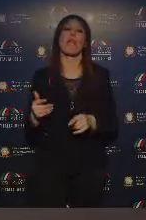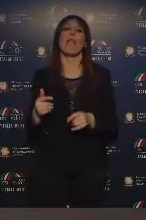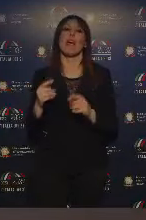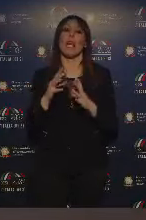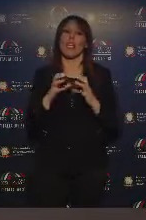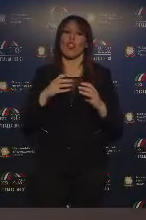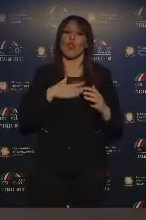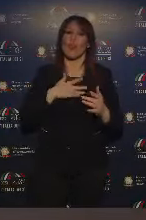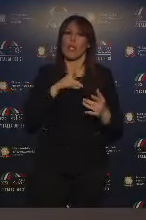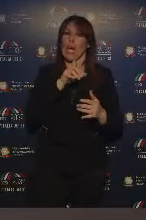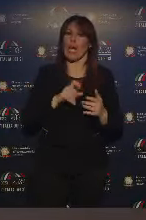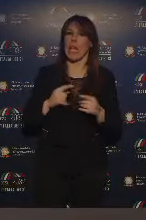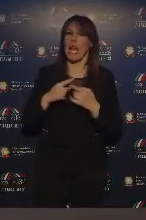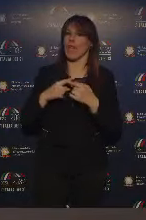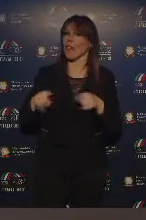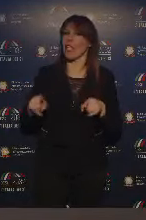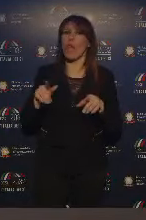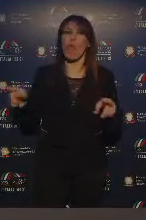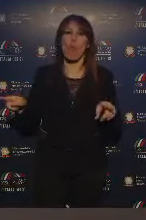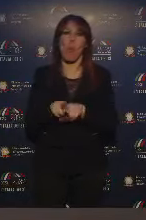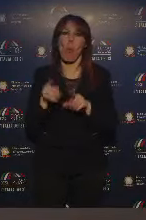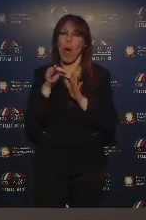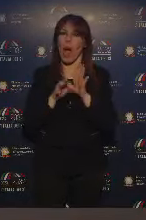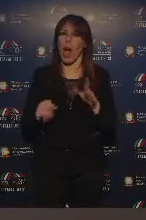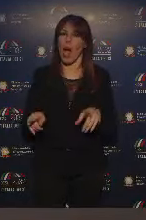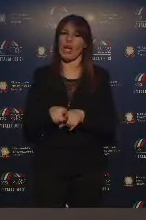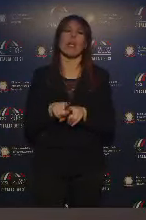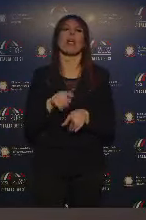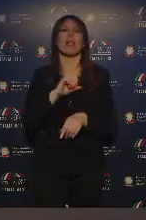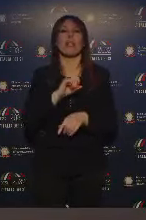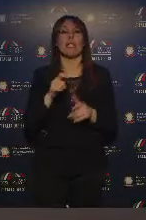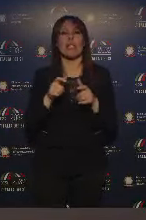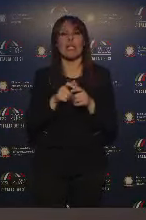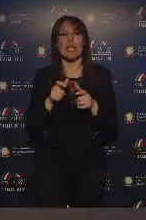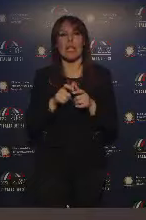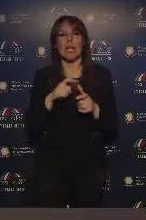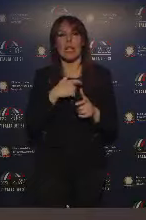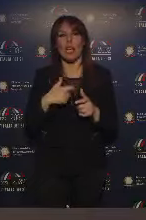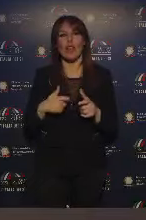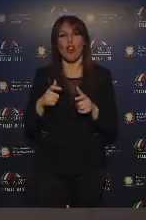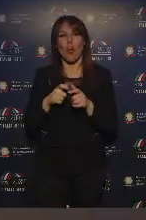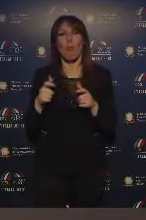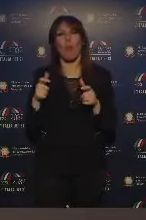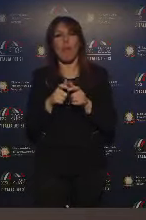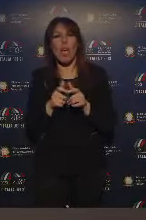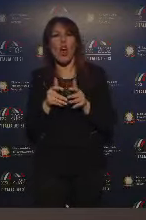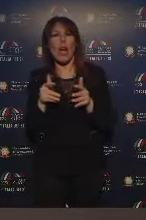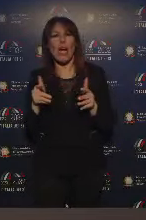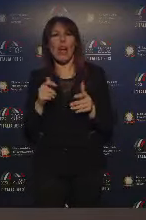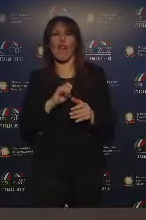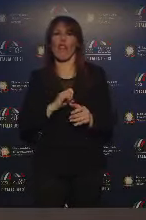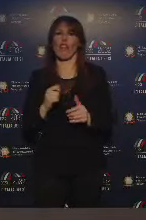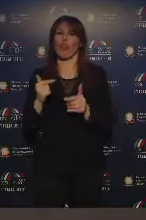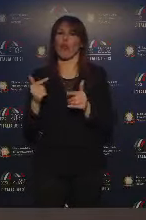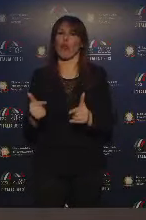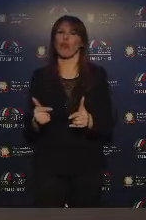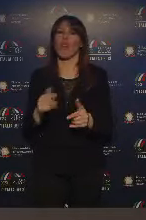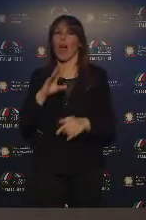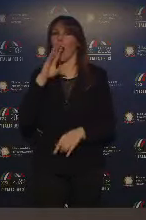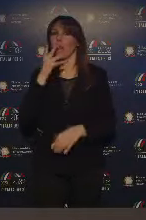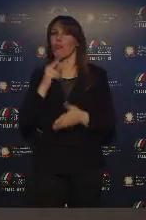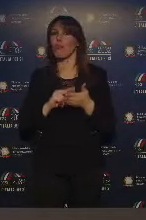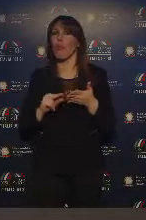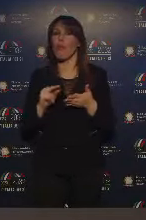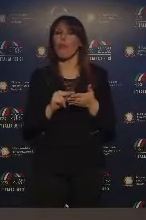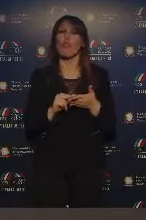dato fiducia ai sindaci dei comuni piccoli e grandi l'abuso d'uffici su cui stiamo